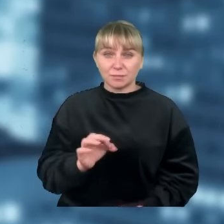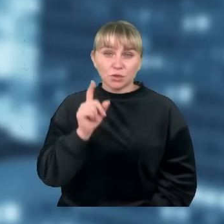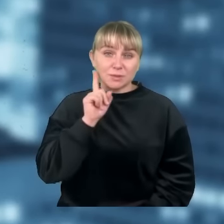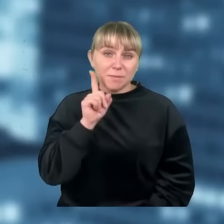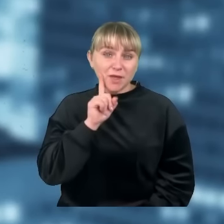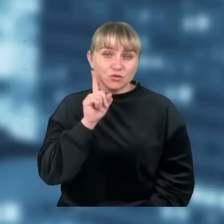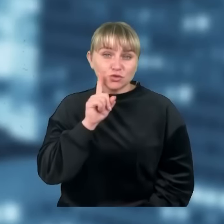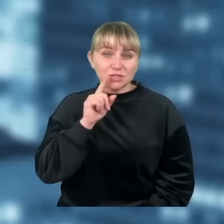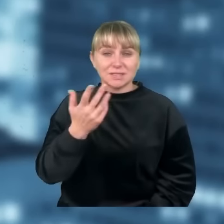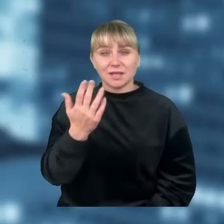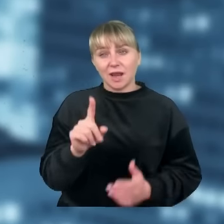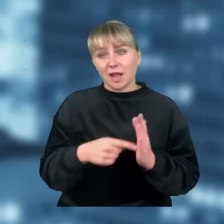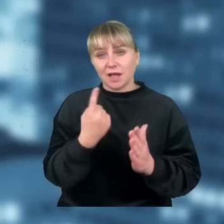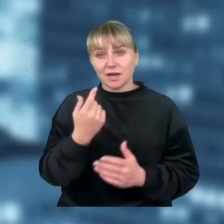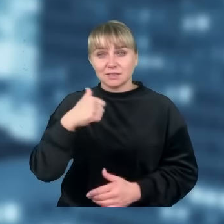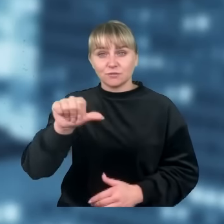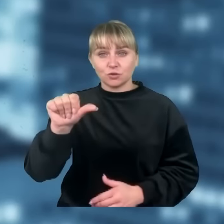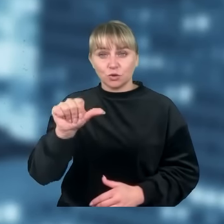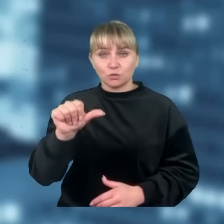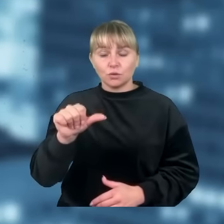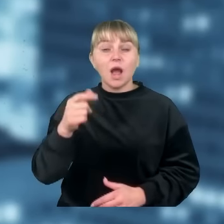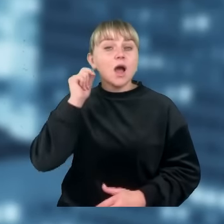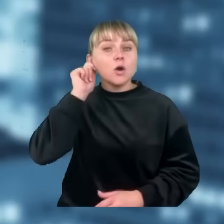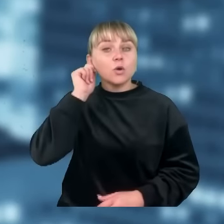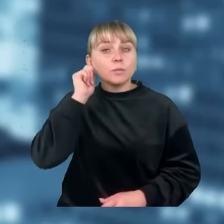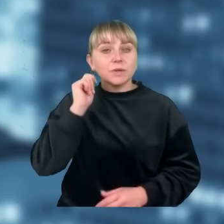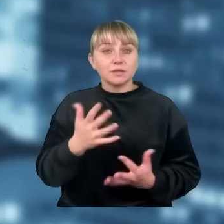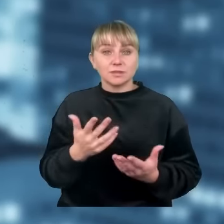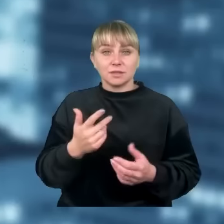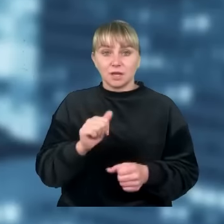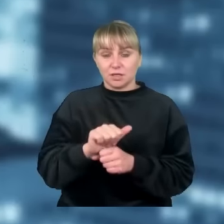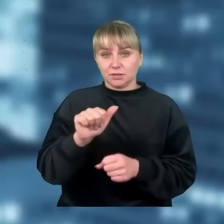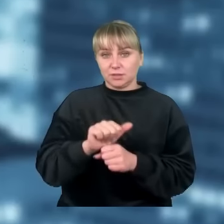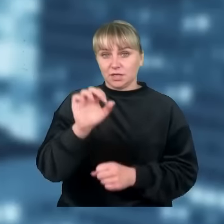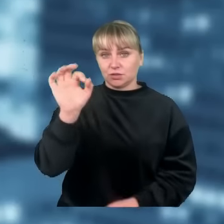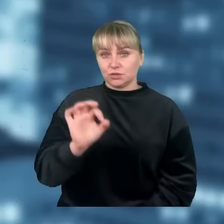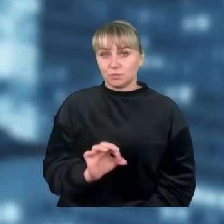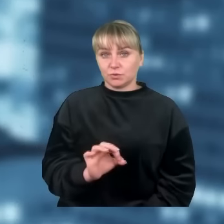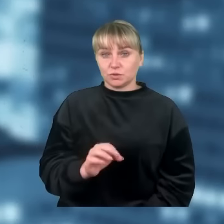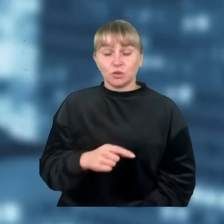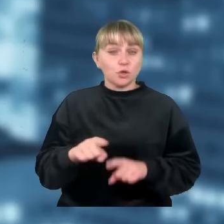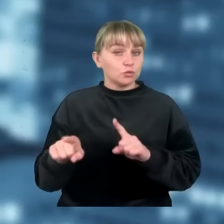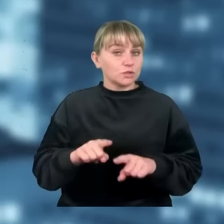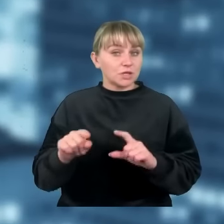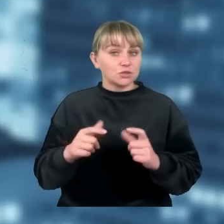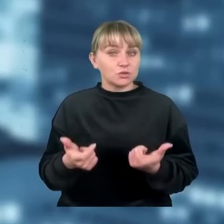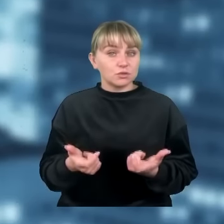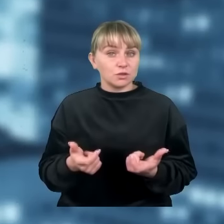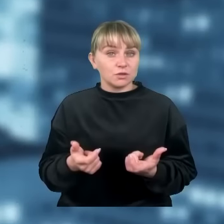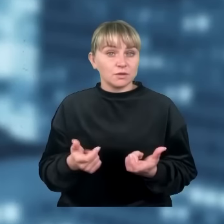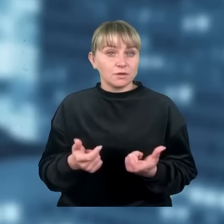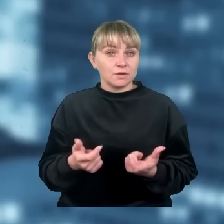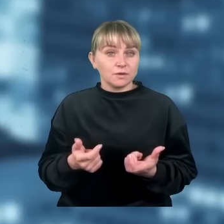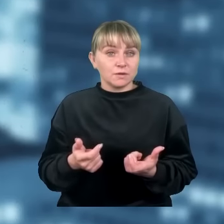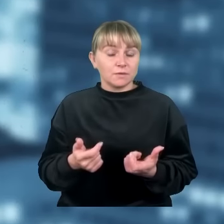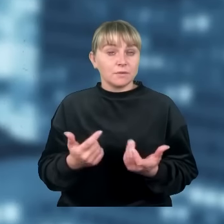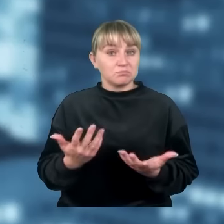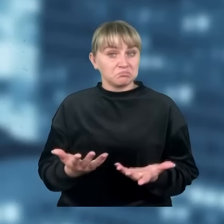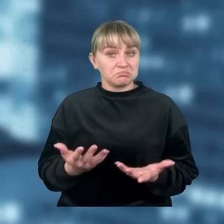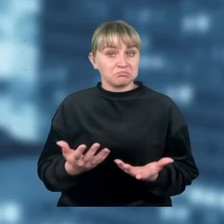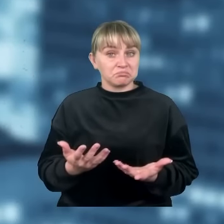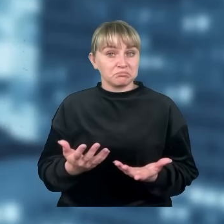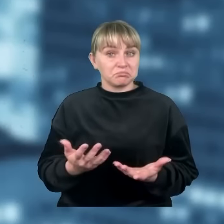razy w tygodniu, podczas gdy w przypadku kobiet ten odsetek wynosi 11%. Czyli wniosek taki, że no, mój pierwszy na gorąco,